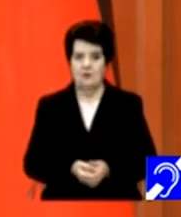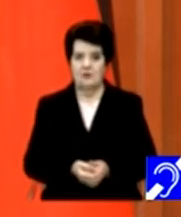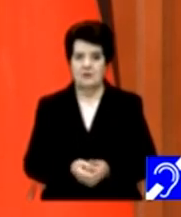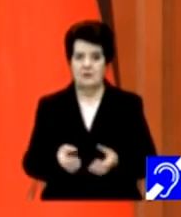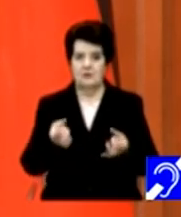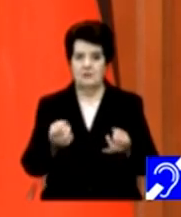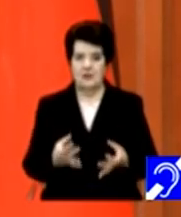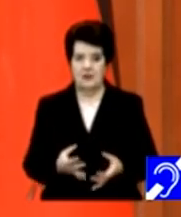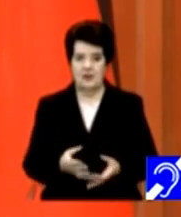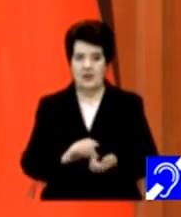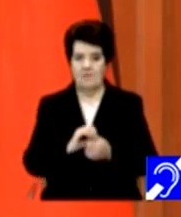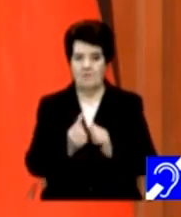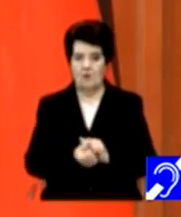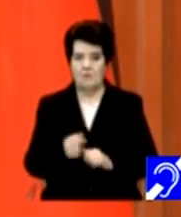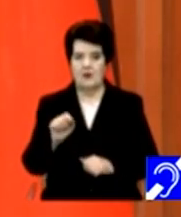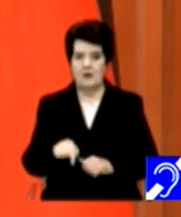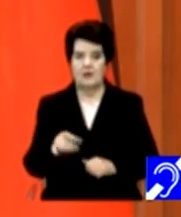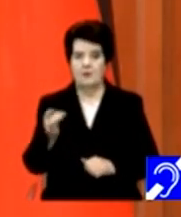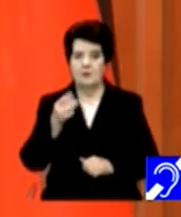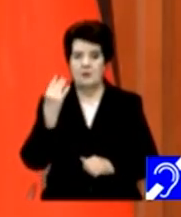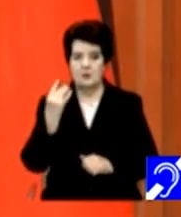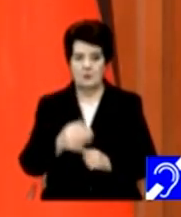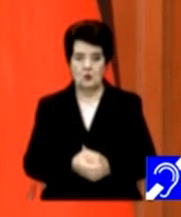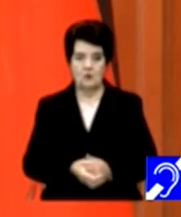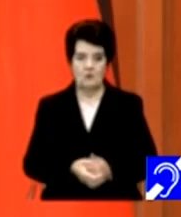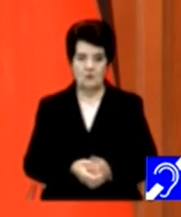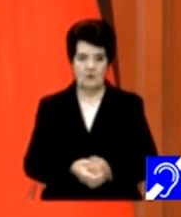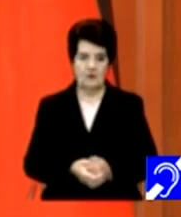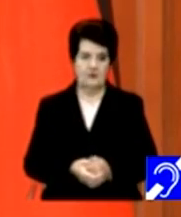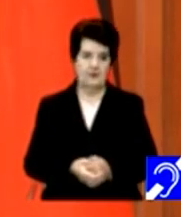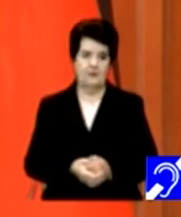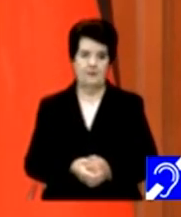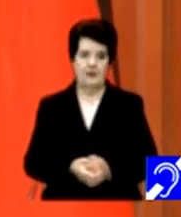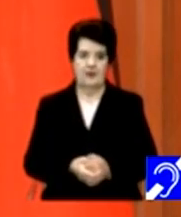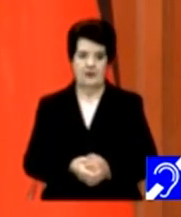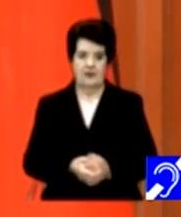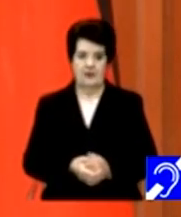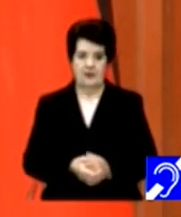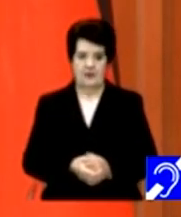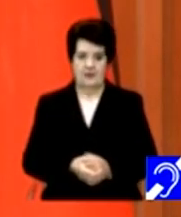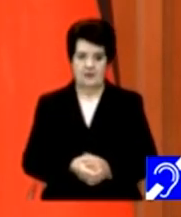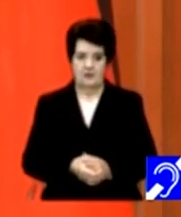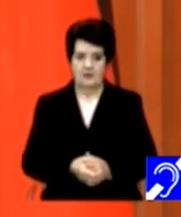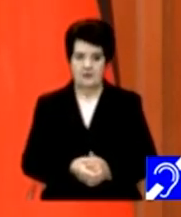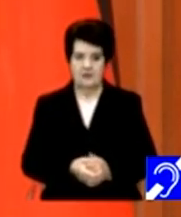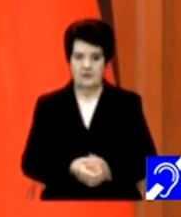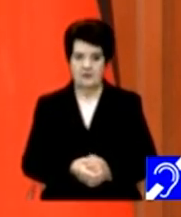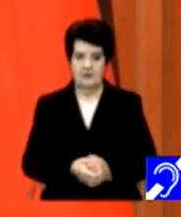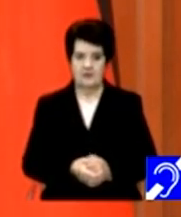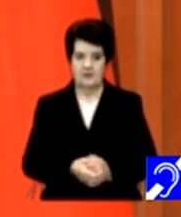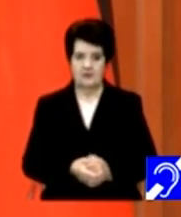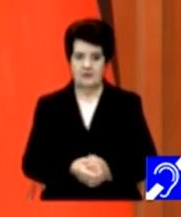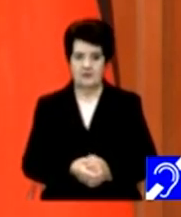in Moldau sind die vielleicht ermutigendste Entwicklung in der ganzen Region. Wir Deutsche verstehen uns als